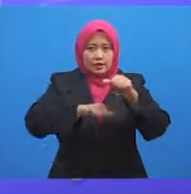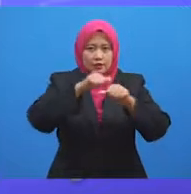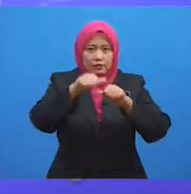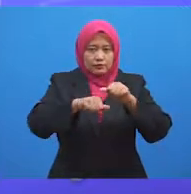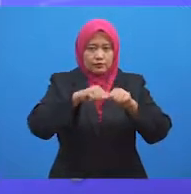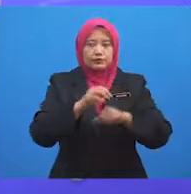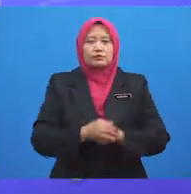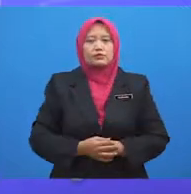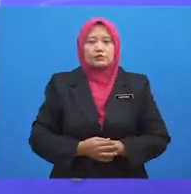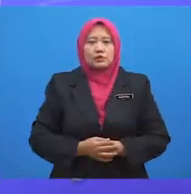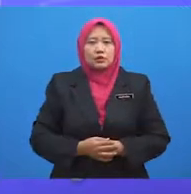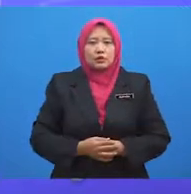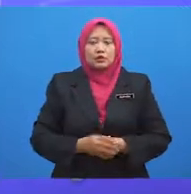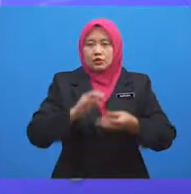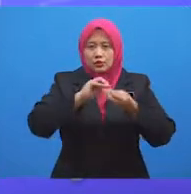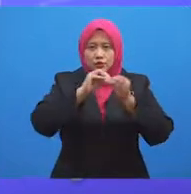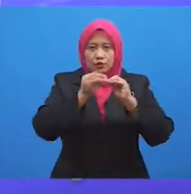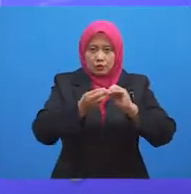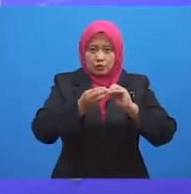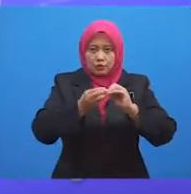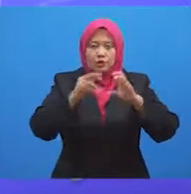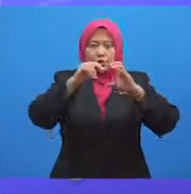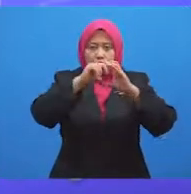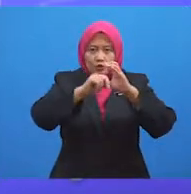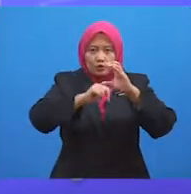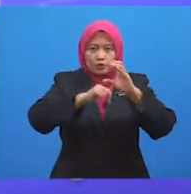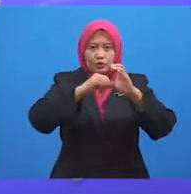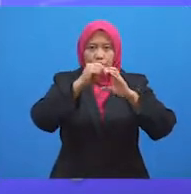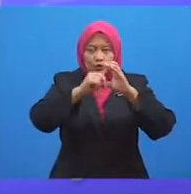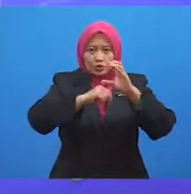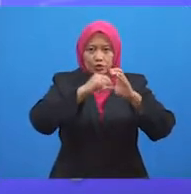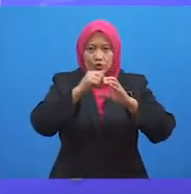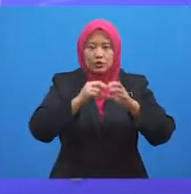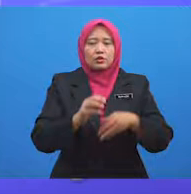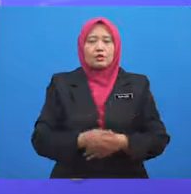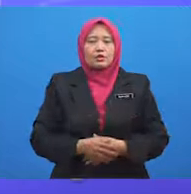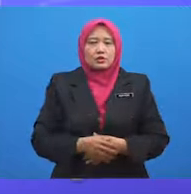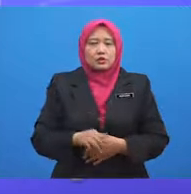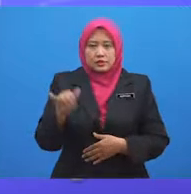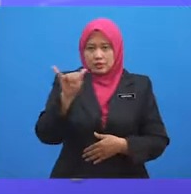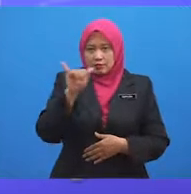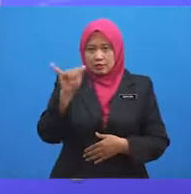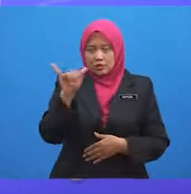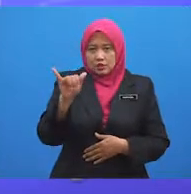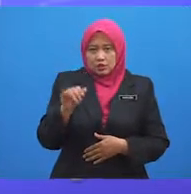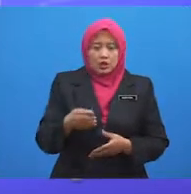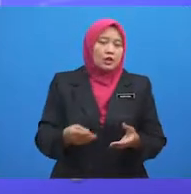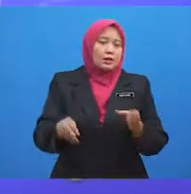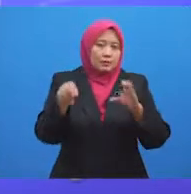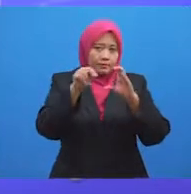ketiga-tiga isotop oksigen adalah sama, iaitu 8,